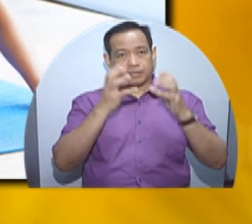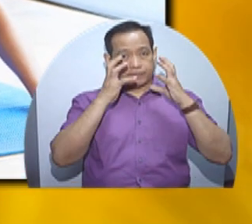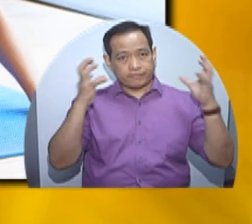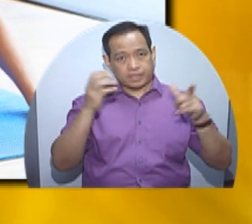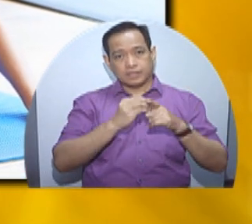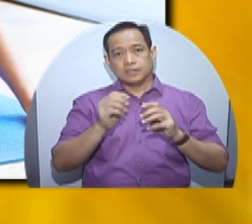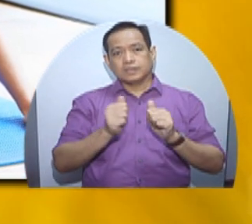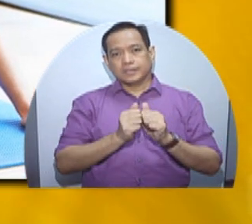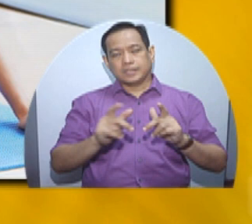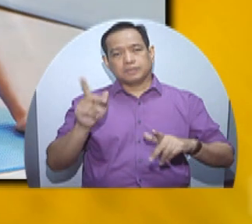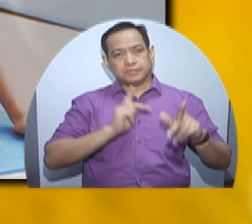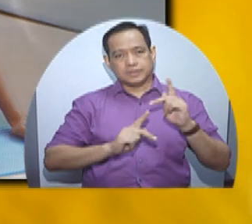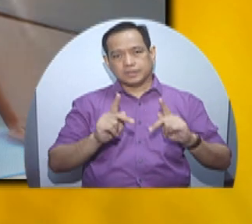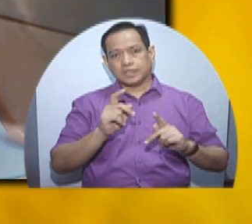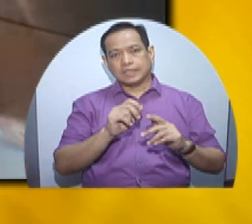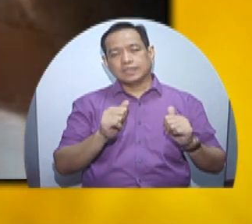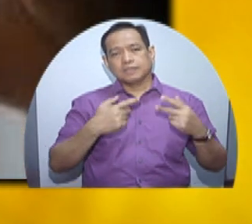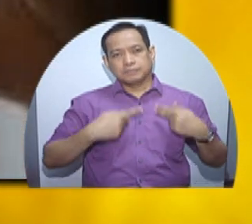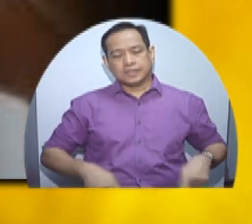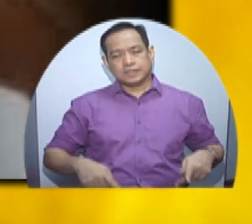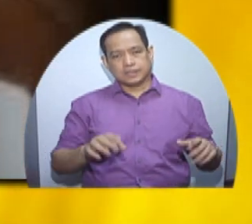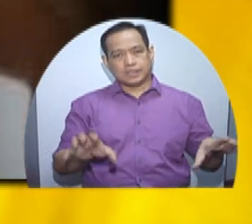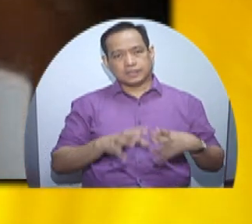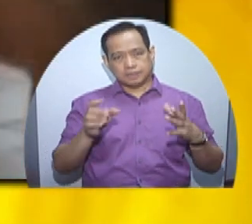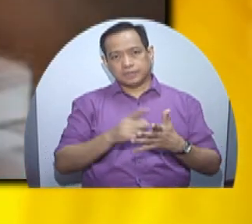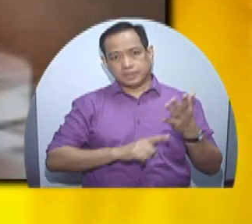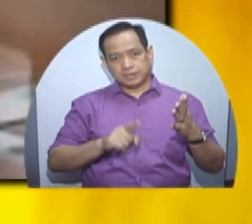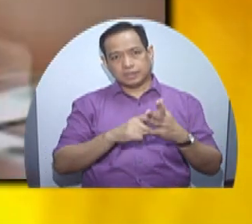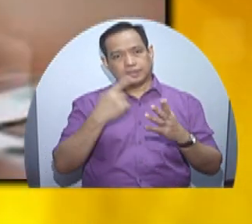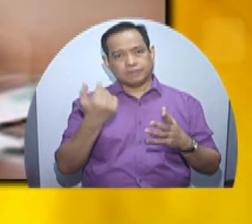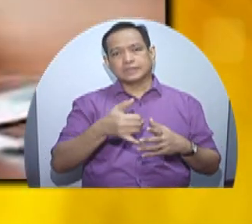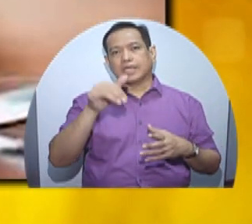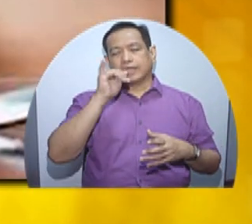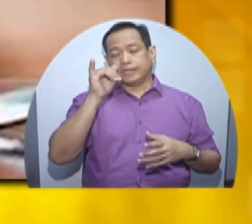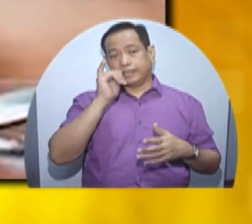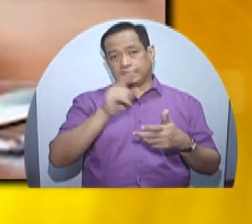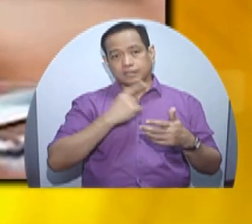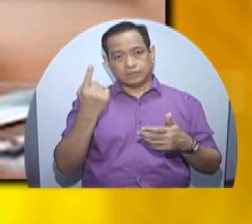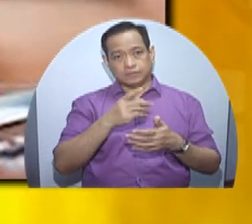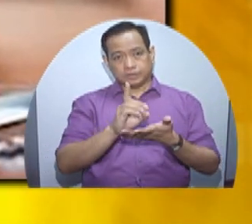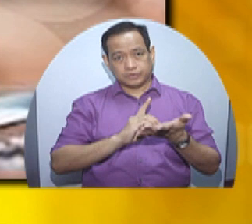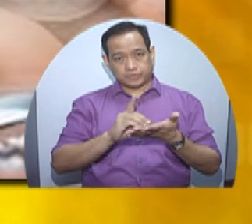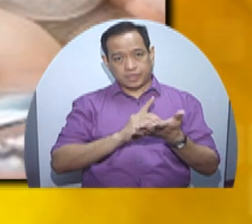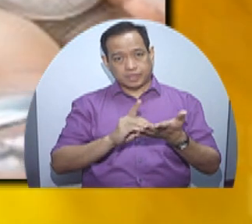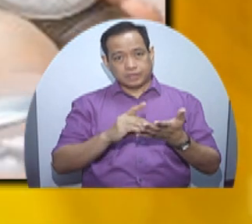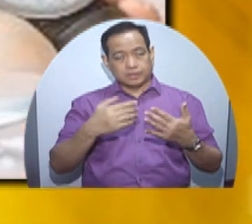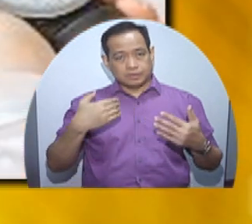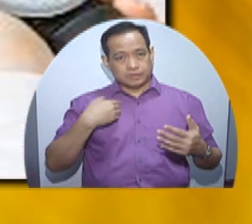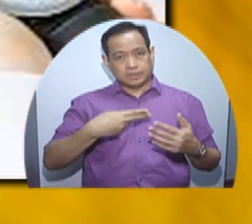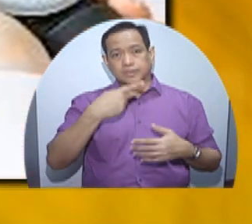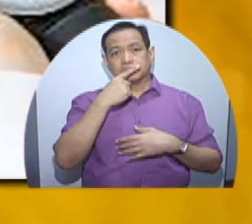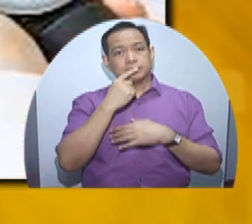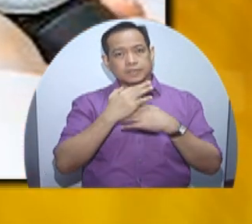sa physical na aktibidad, sobrang uminom ng alak, gumagamit ng droga,